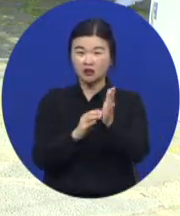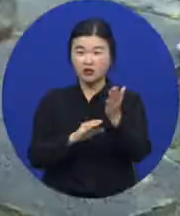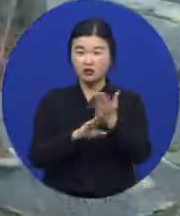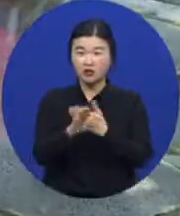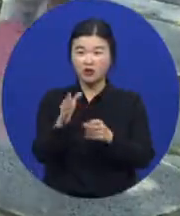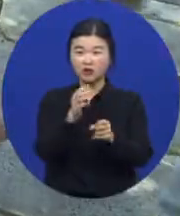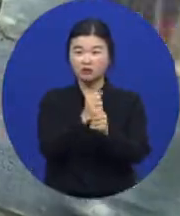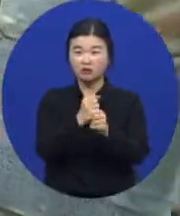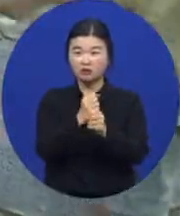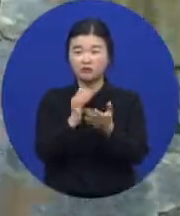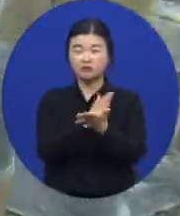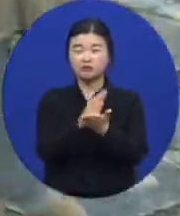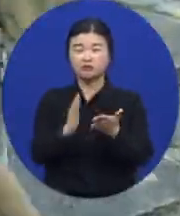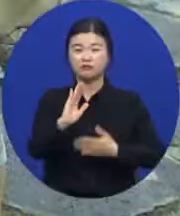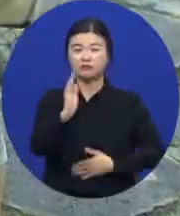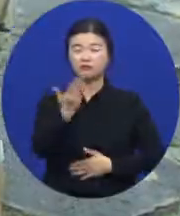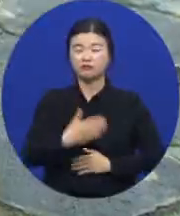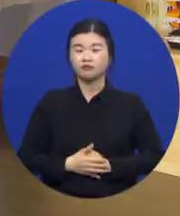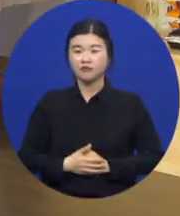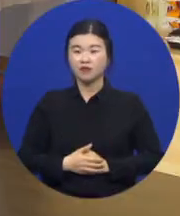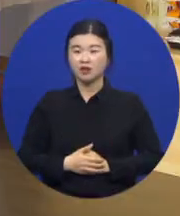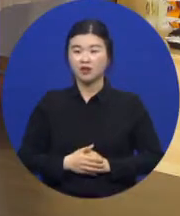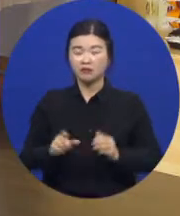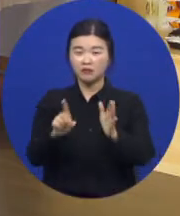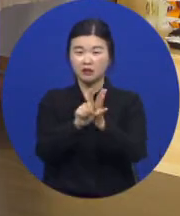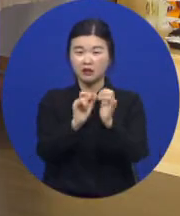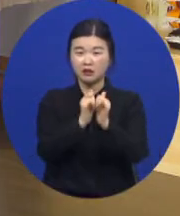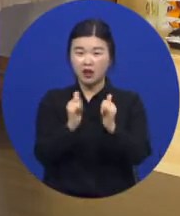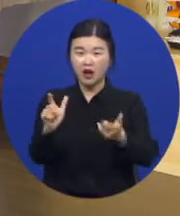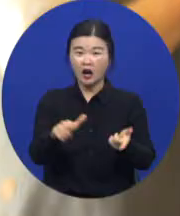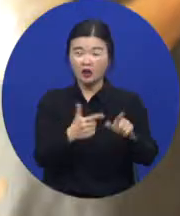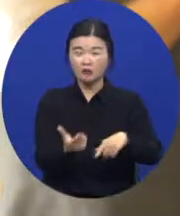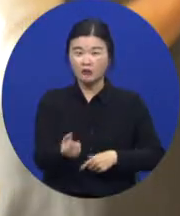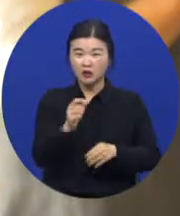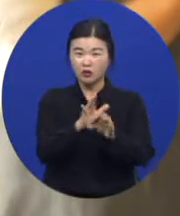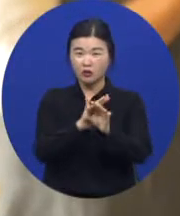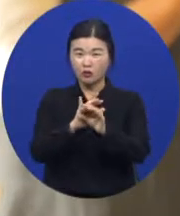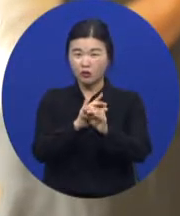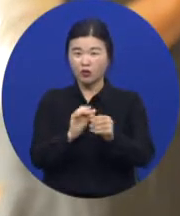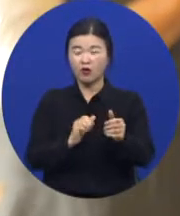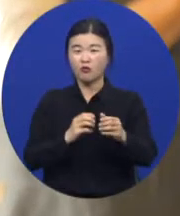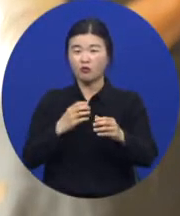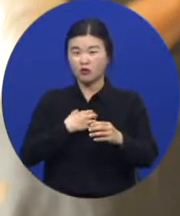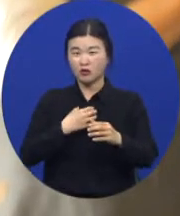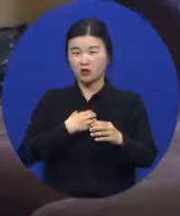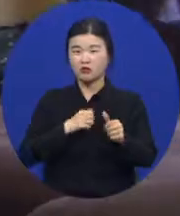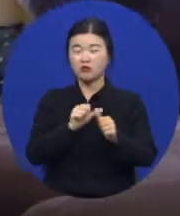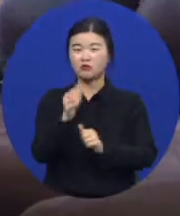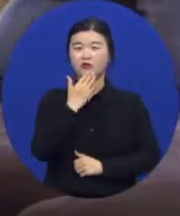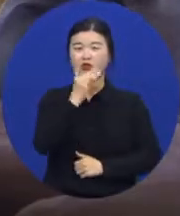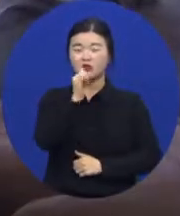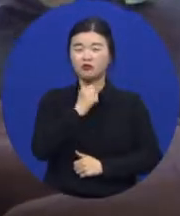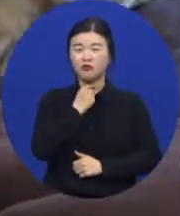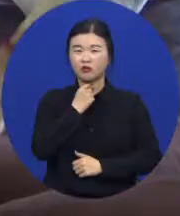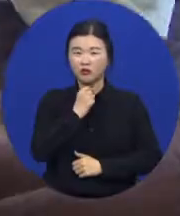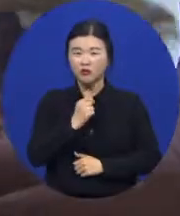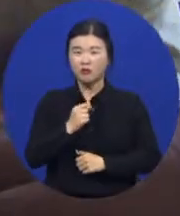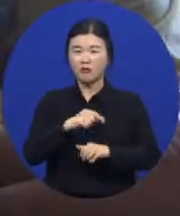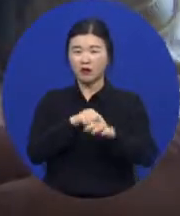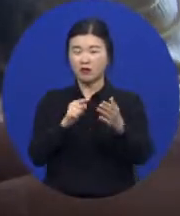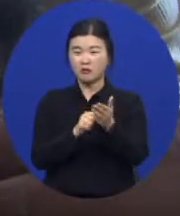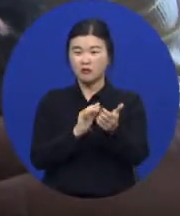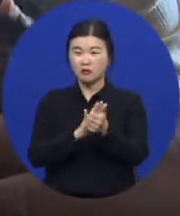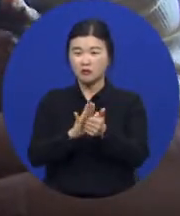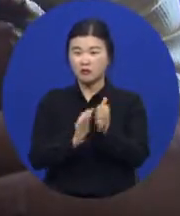음식은 포장에 배부 됐습니다 신도들은 하루빨리 코로나 이고 위기를 극복할 수 있기를 바라며 마음의 위로와